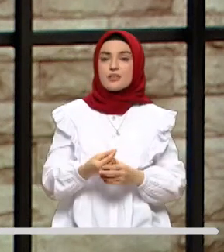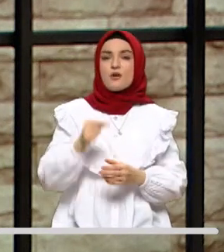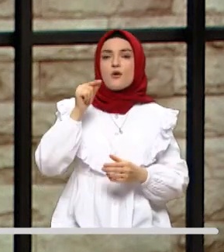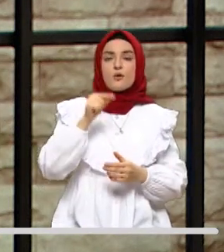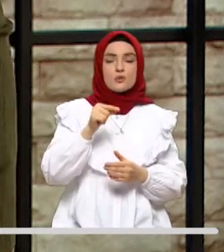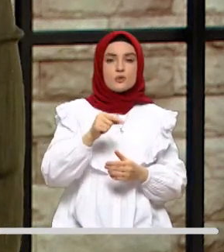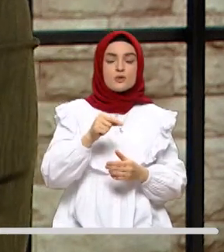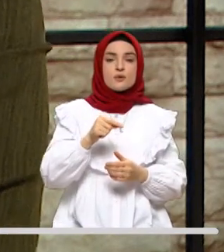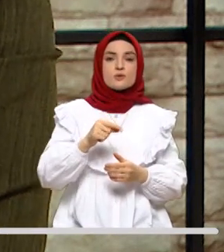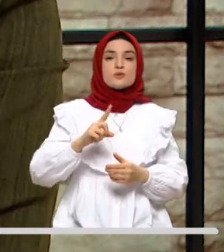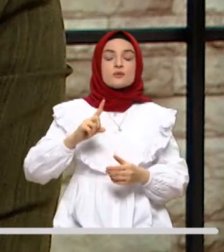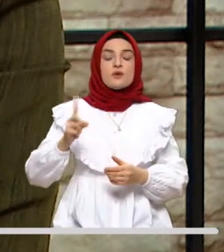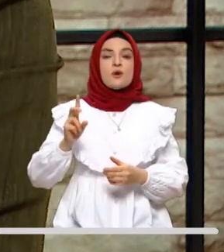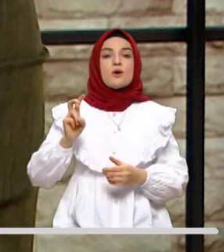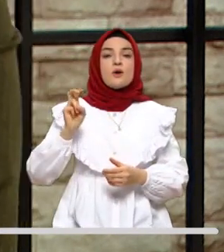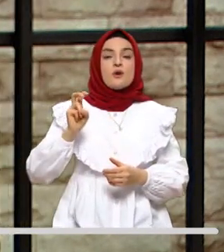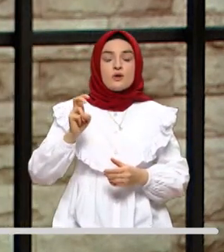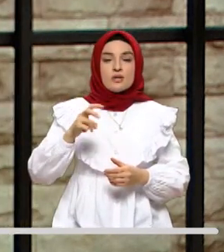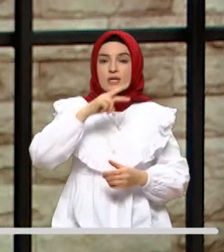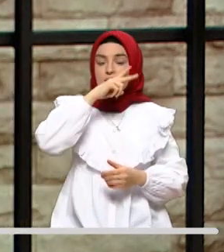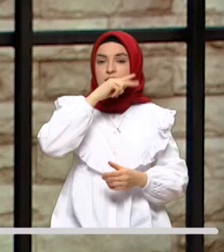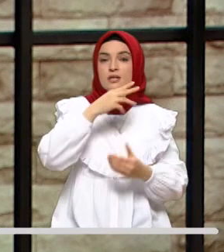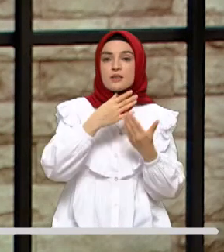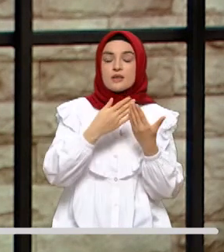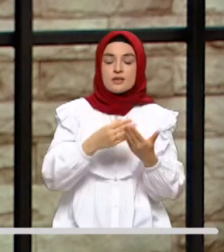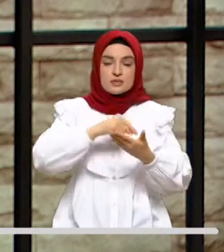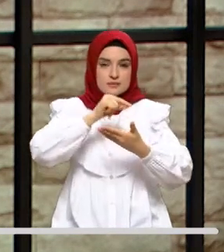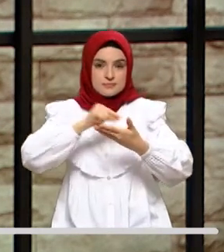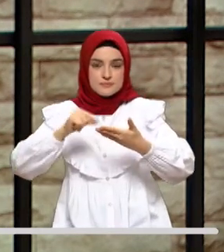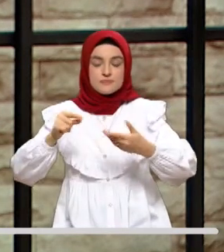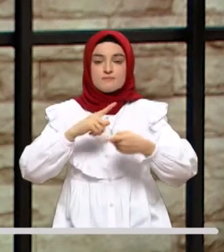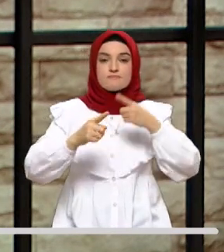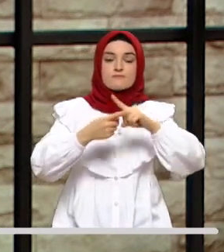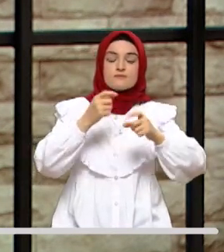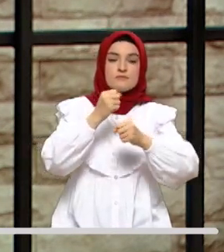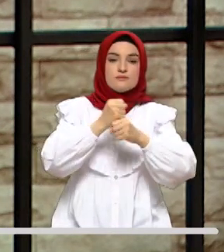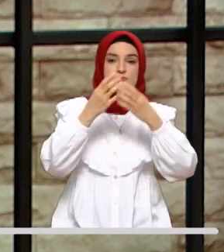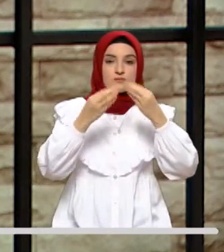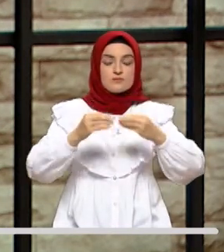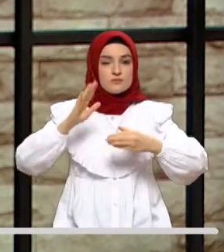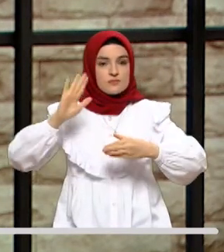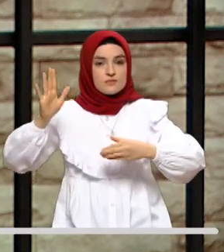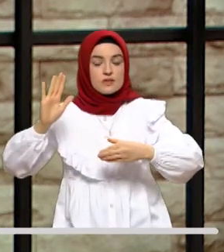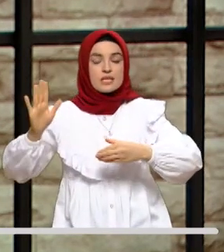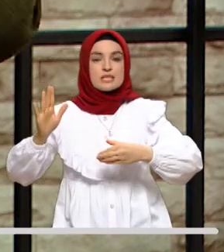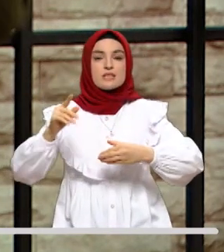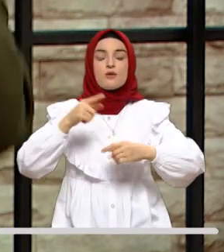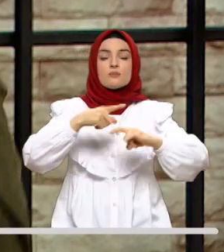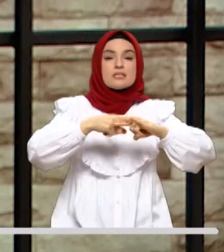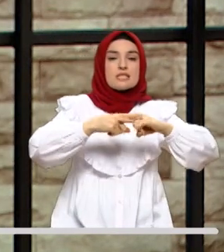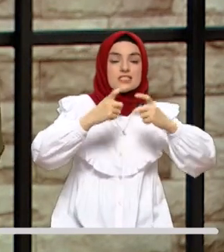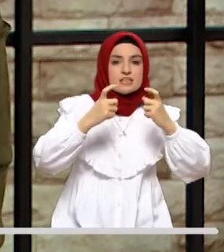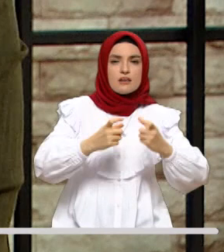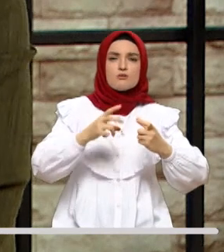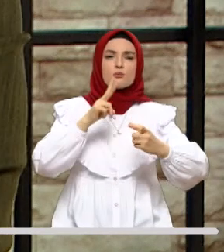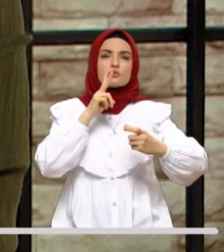da 18 Mart'ın 1915'inde Osmanlı'nın görevlisi olarak gittiği Hicaz Demir Yolu'nun en son